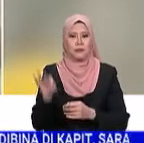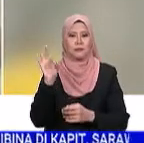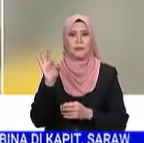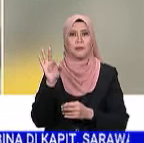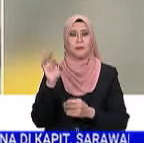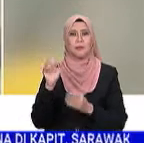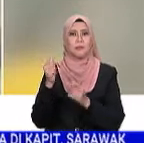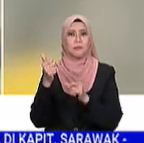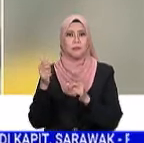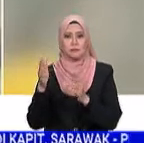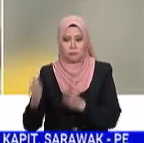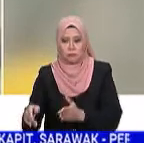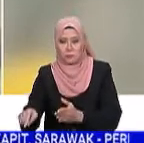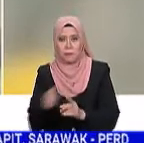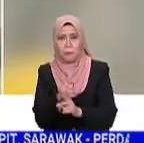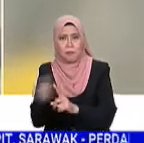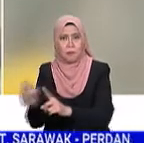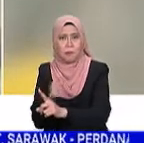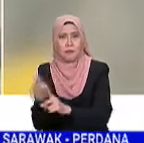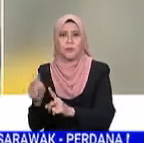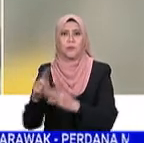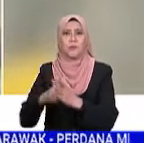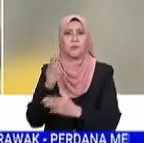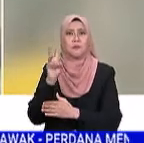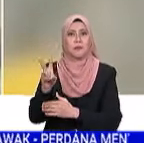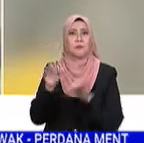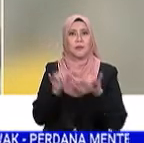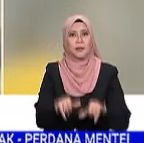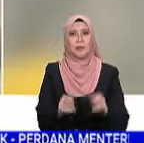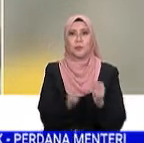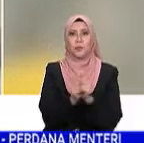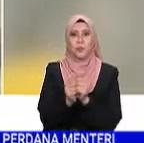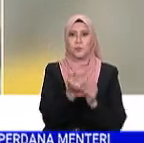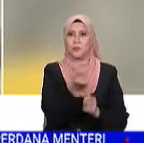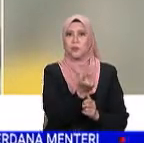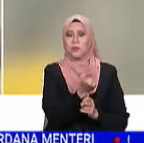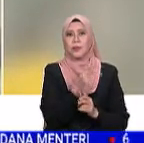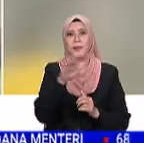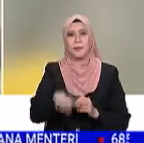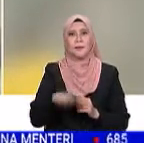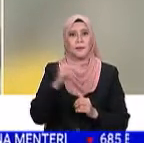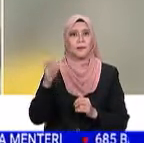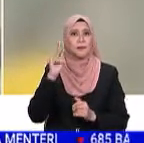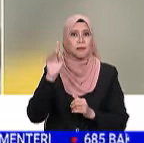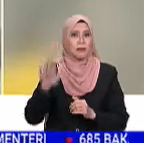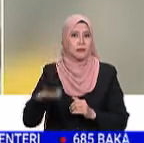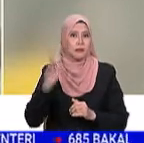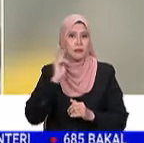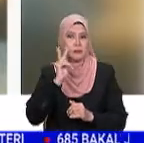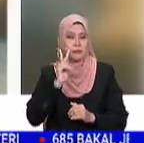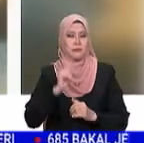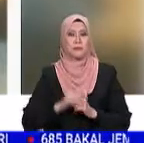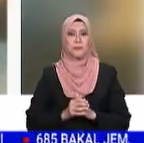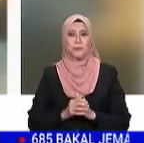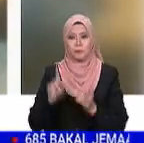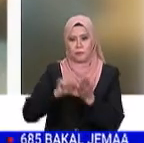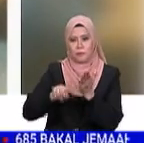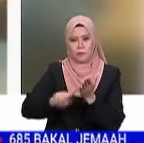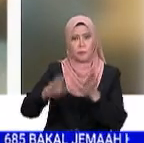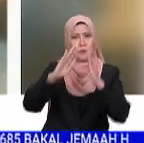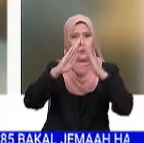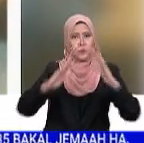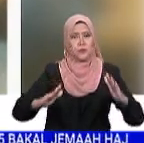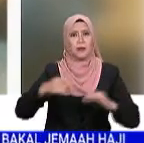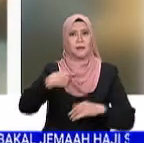mendapati Memang sedih deres sejak Jun lepas tinggal bersama kedua Suspect dengan adik dan kakaknya hasil pemeriksaan di rumah